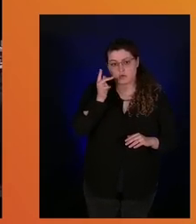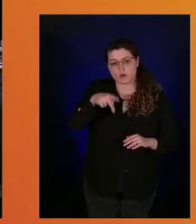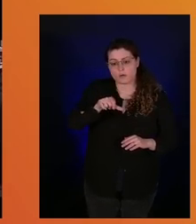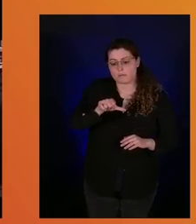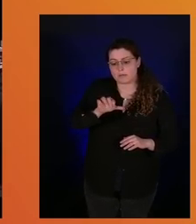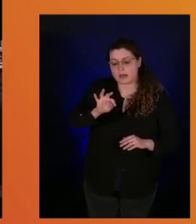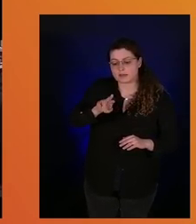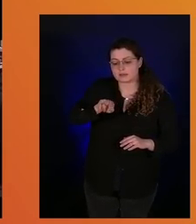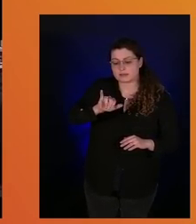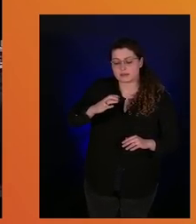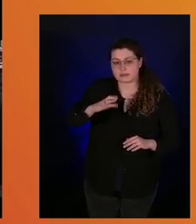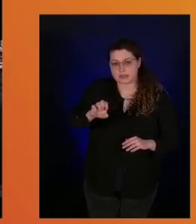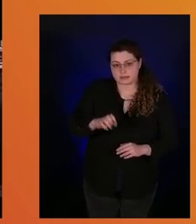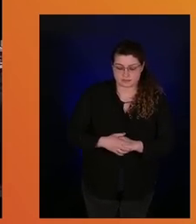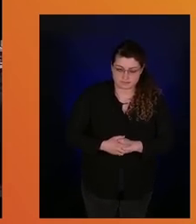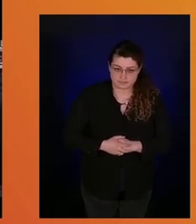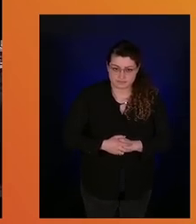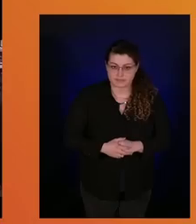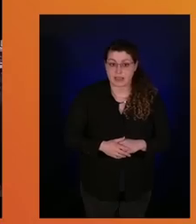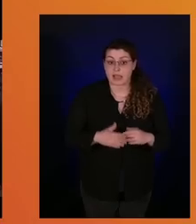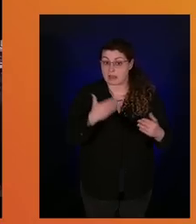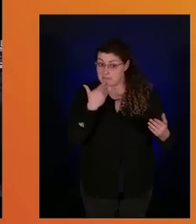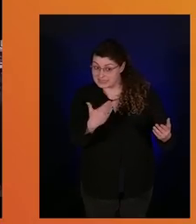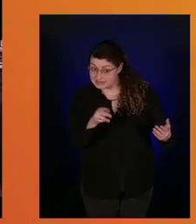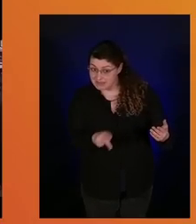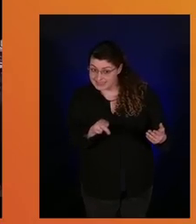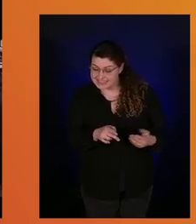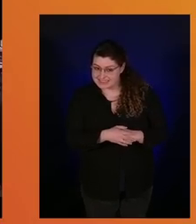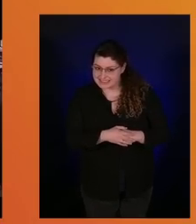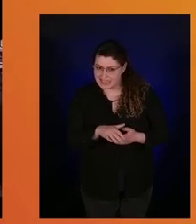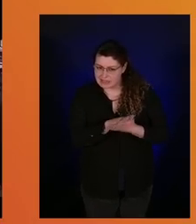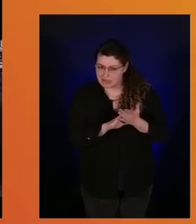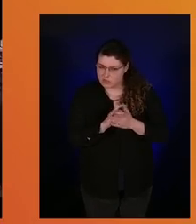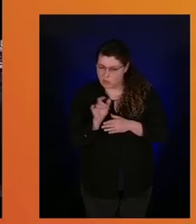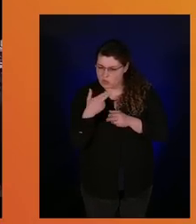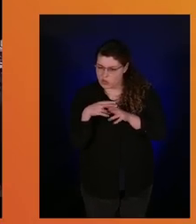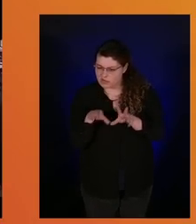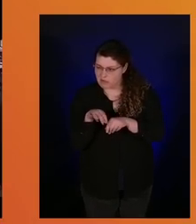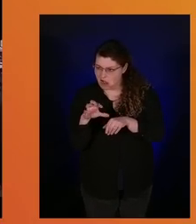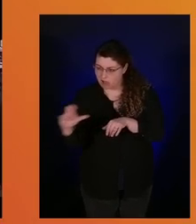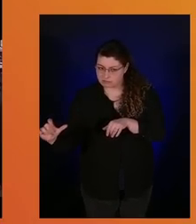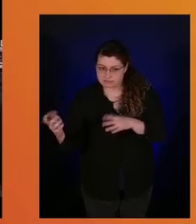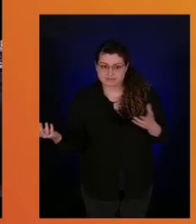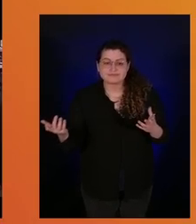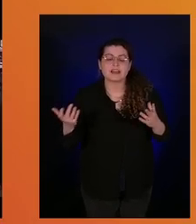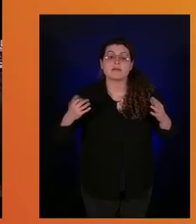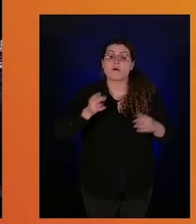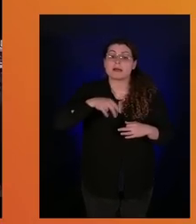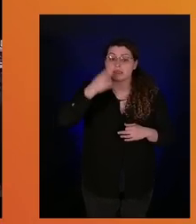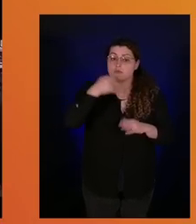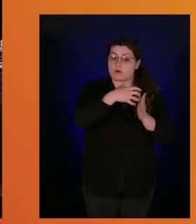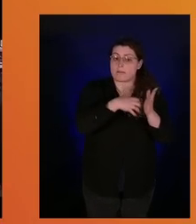Bossard. Ah voilà. Merci Patrice. Excuse-moi d'avoir écorché ton nom. Patrice Bossard pour le rapport de la